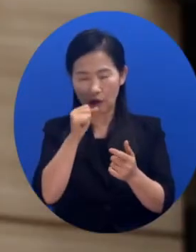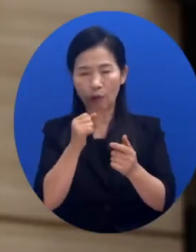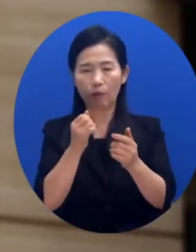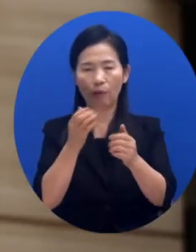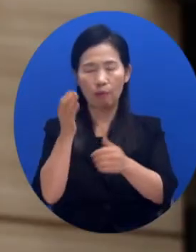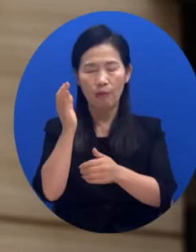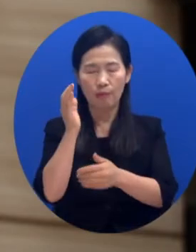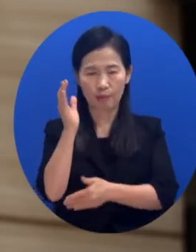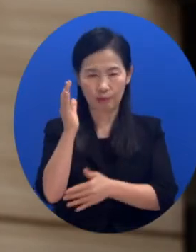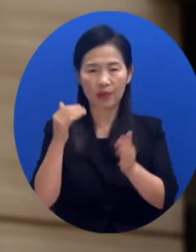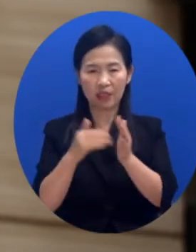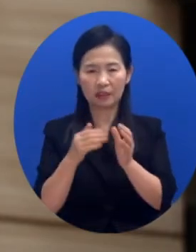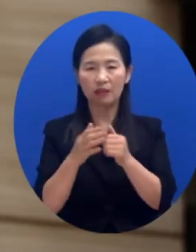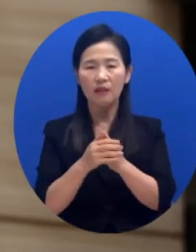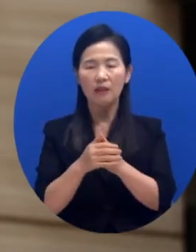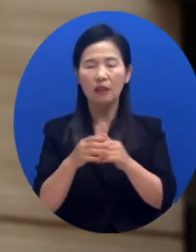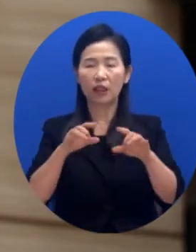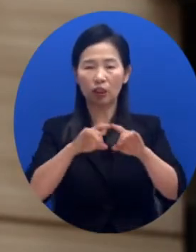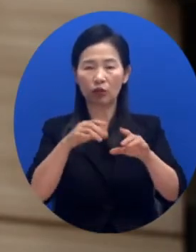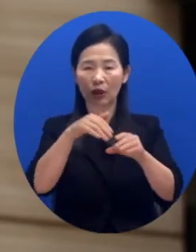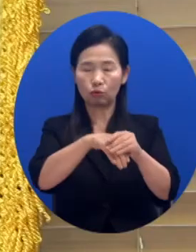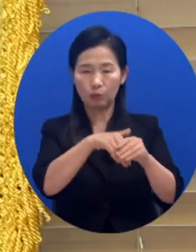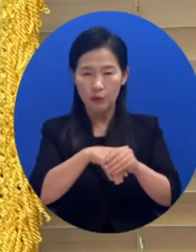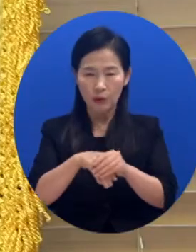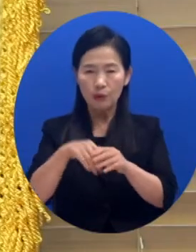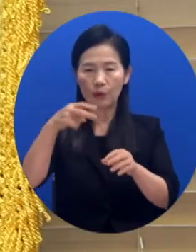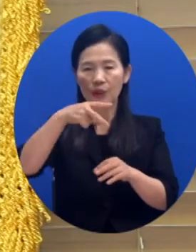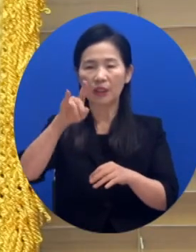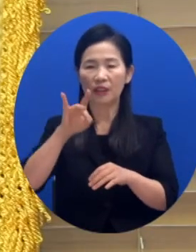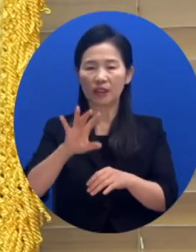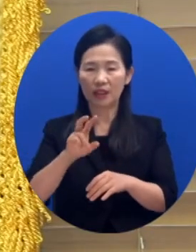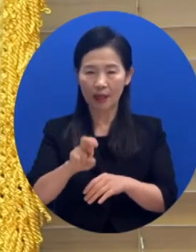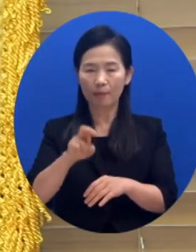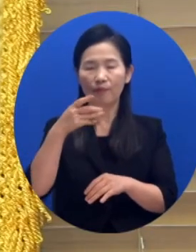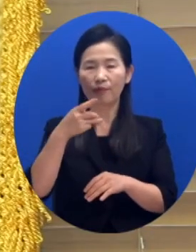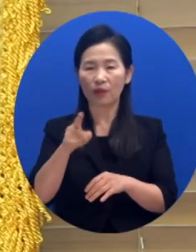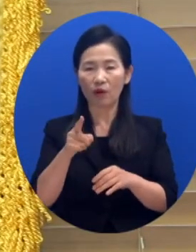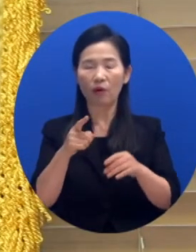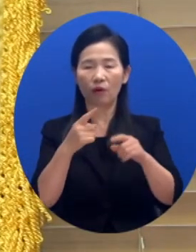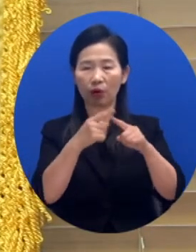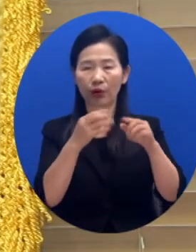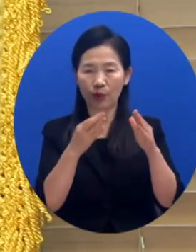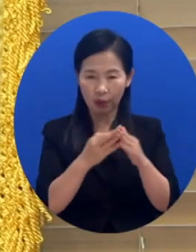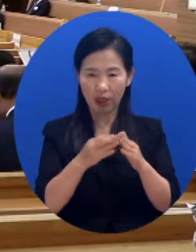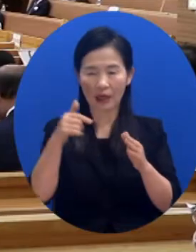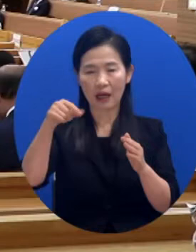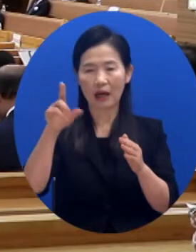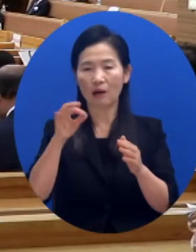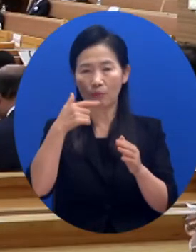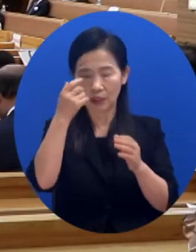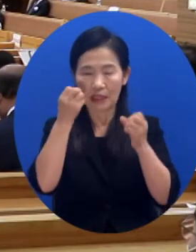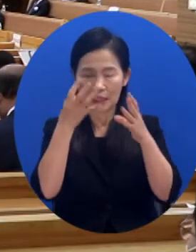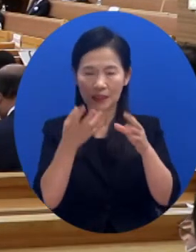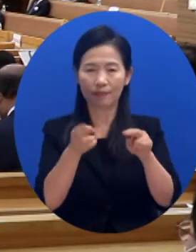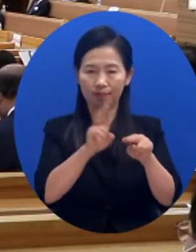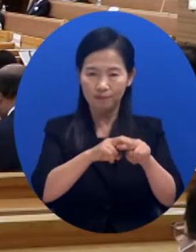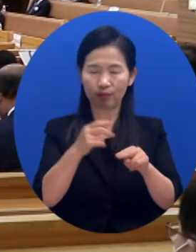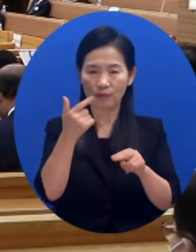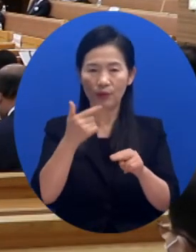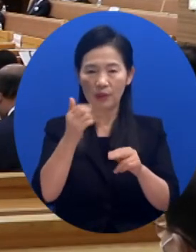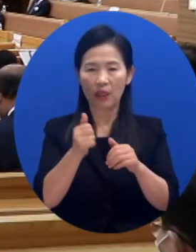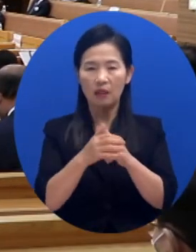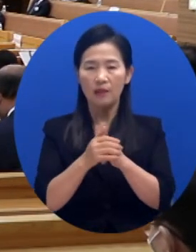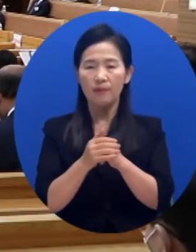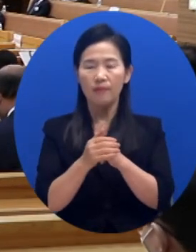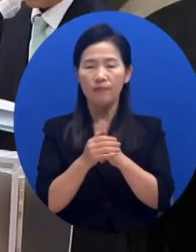전자투표로 진행한 임원선거에서는 샘터교회 강현복 목사를 신임 노회장으로, 목사 부노회장의